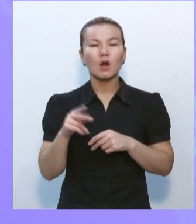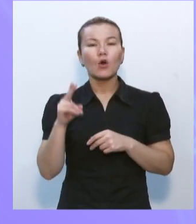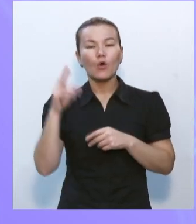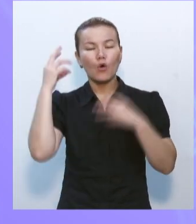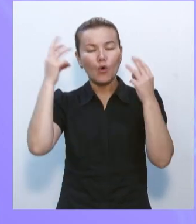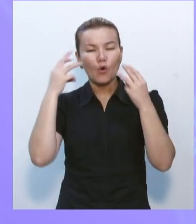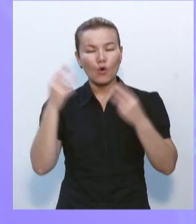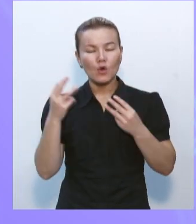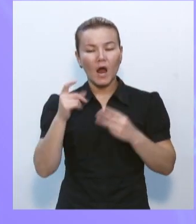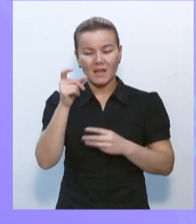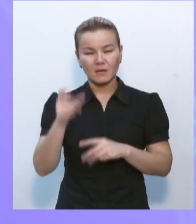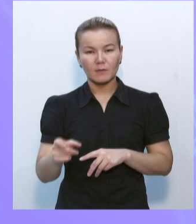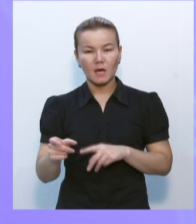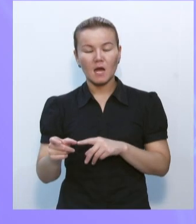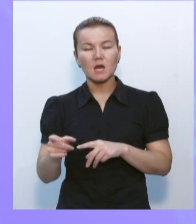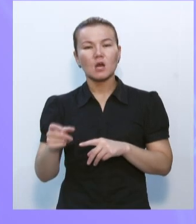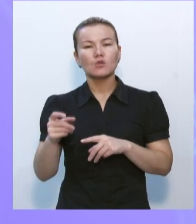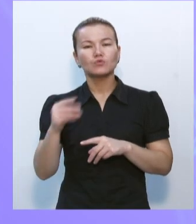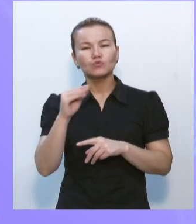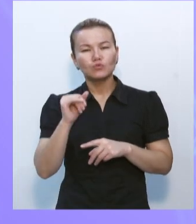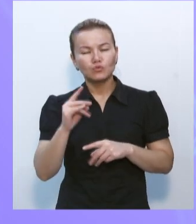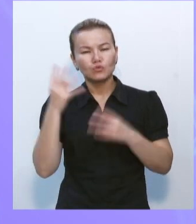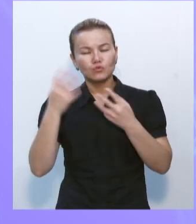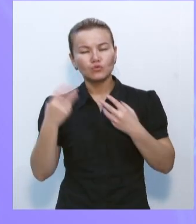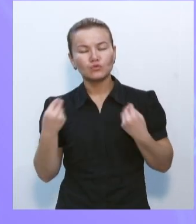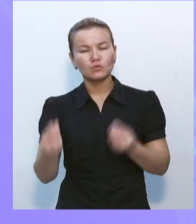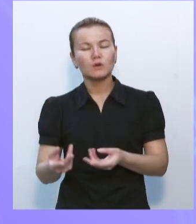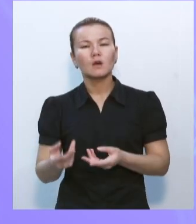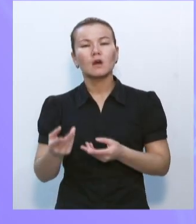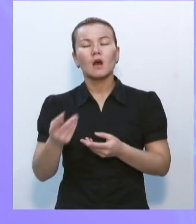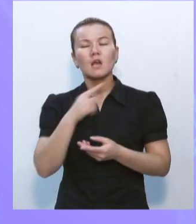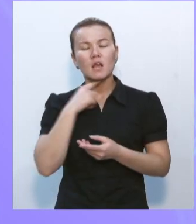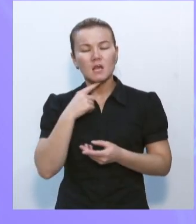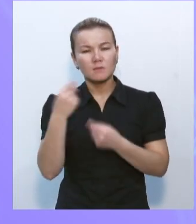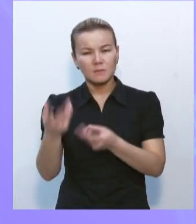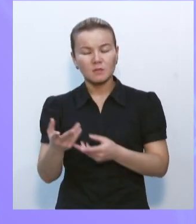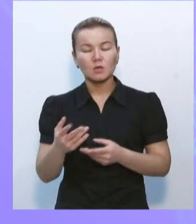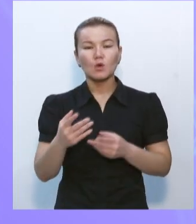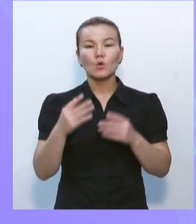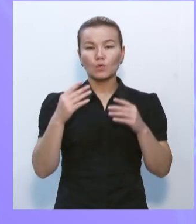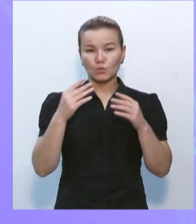жүн, тери берет. Үй жаныбарларынын пайдасы чоң.